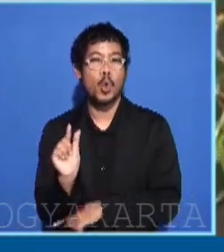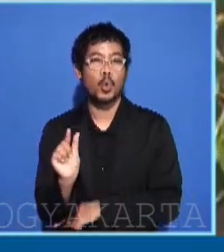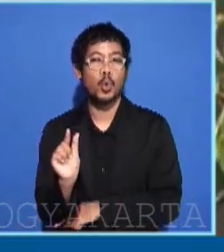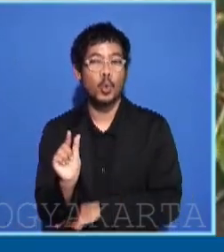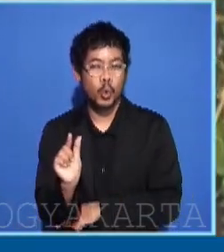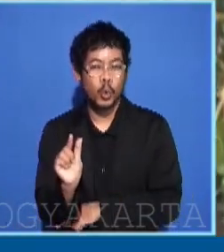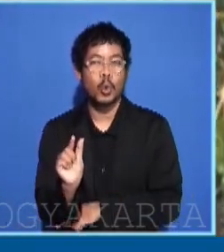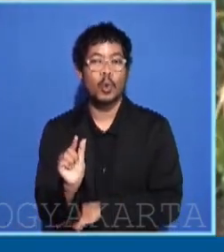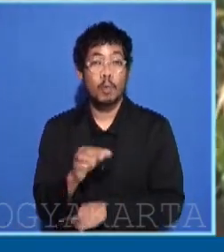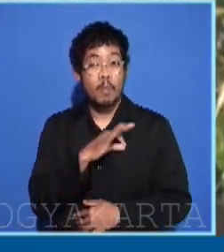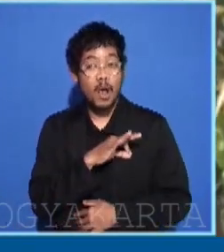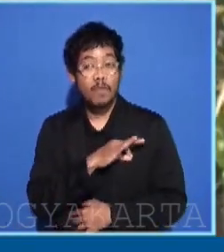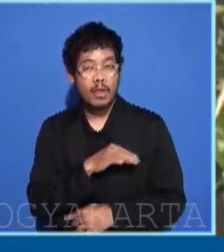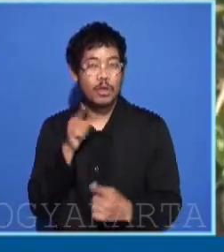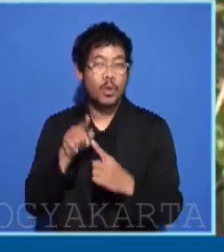ten